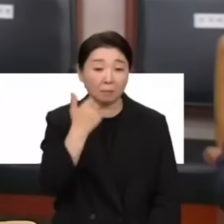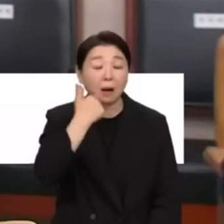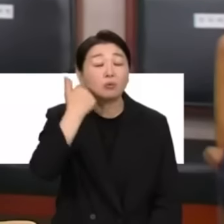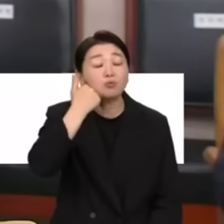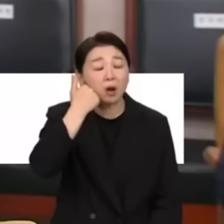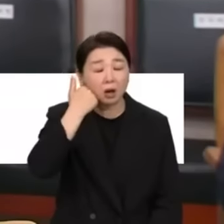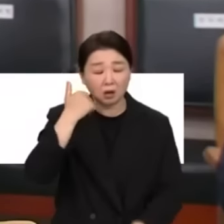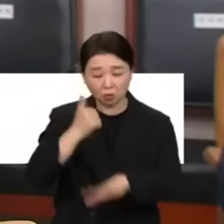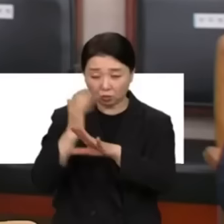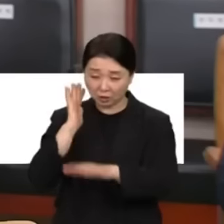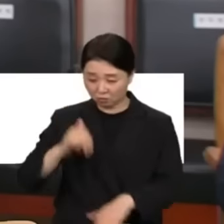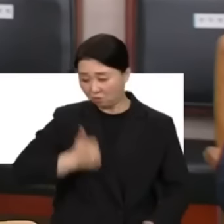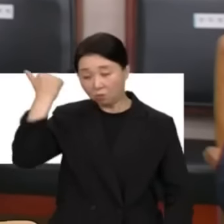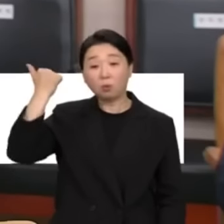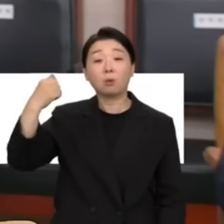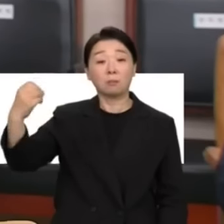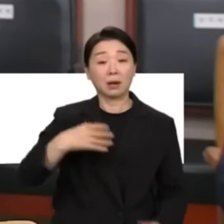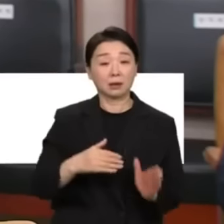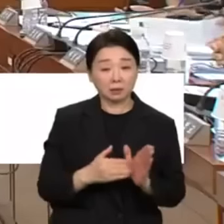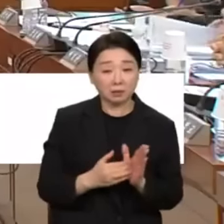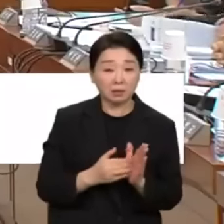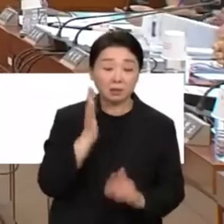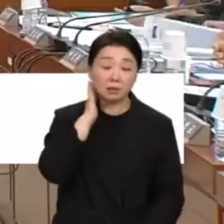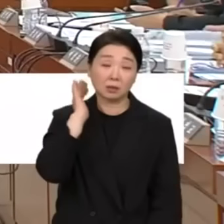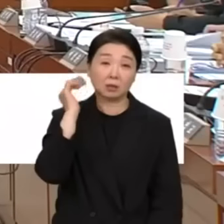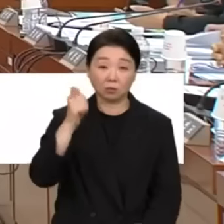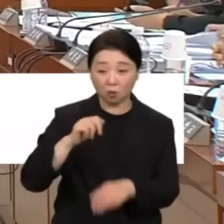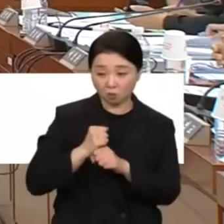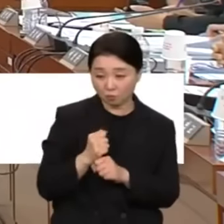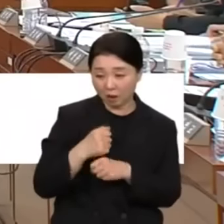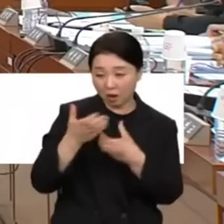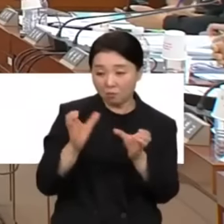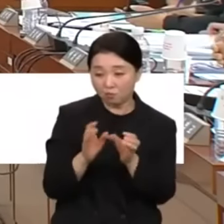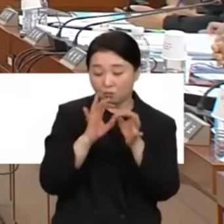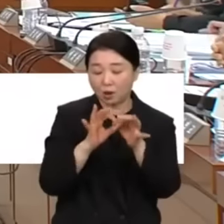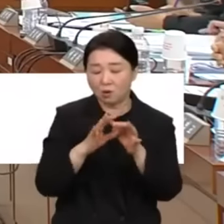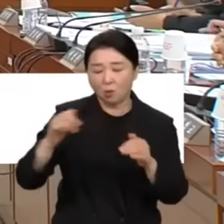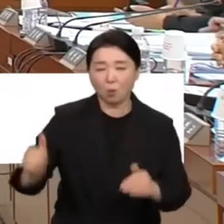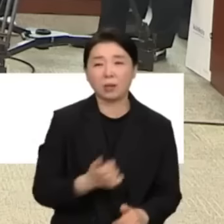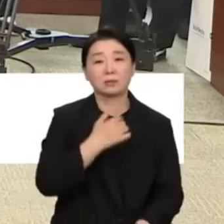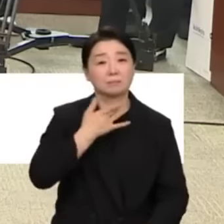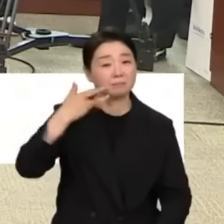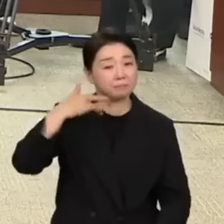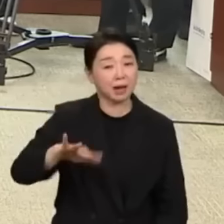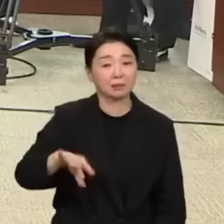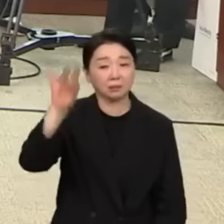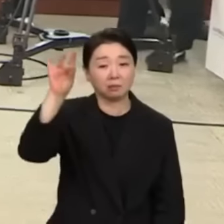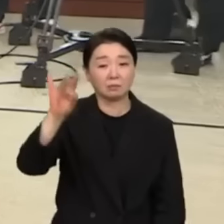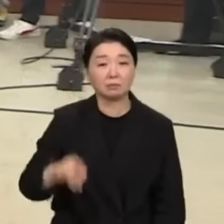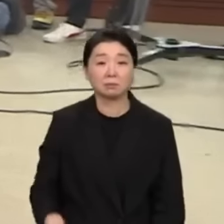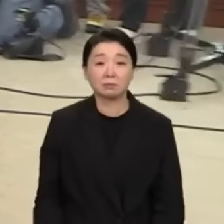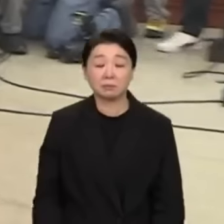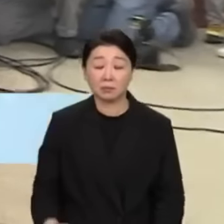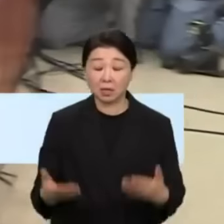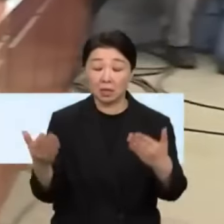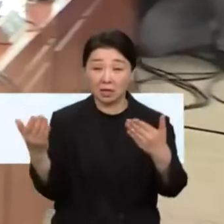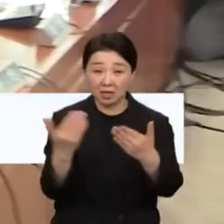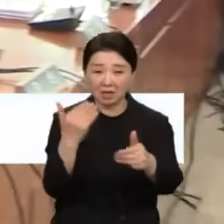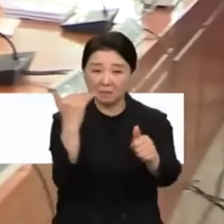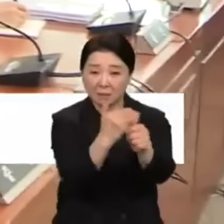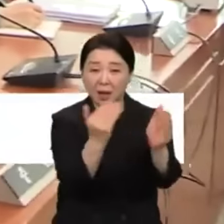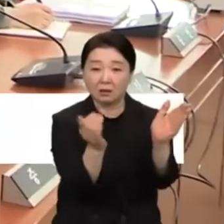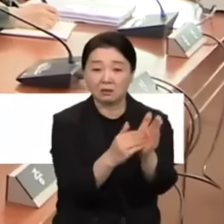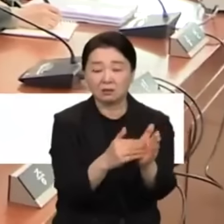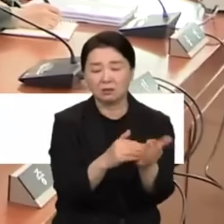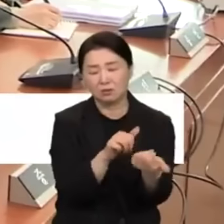했습니다. 대통령이 국방과 관련하여 이렇게 화를 낸 적이 없다고도 했습니다. 업무 배제 후 매일 죽음